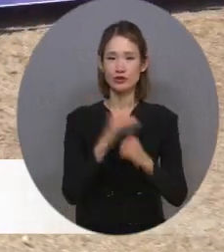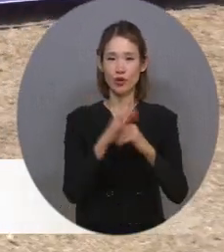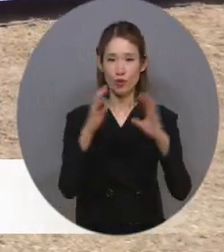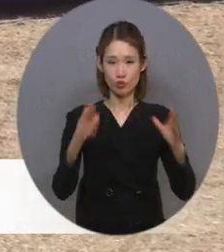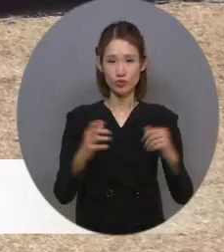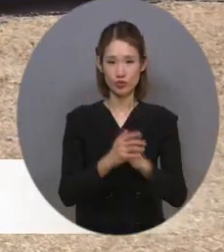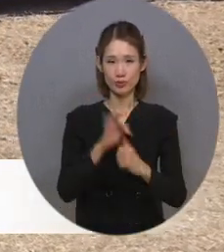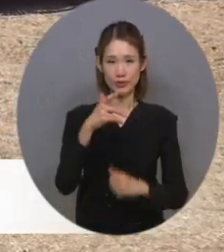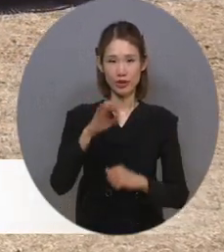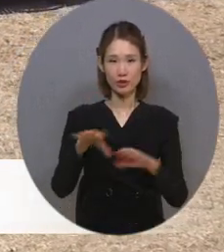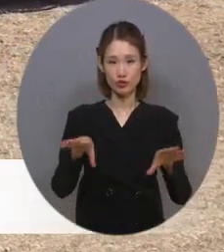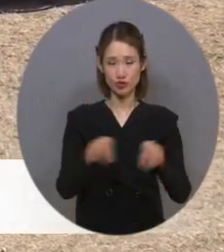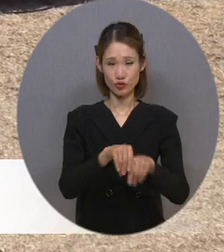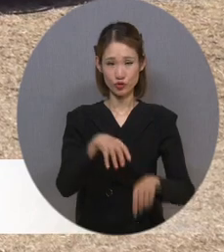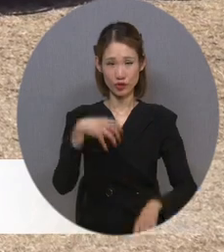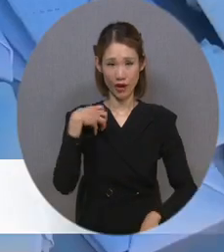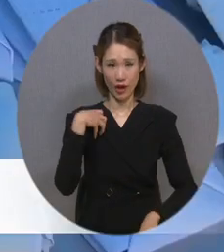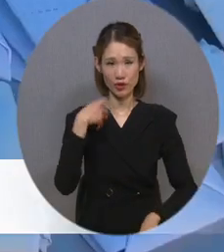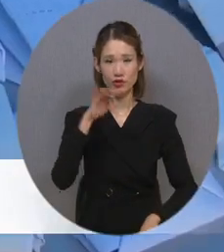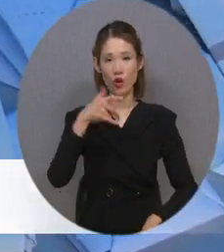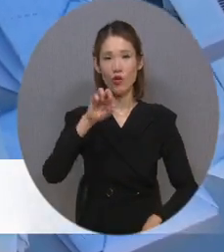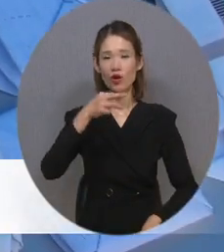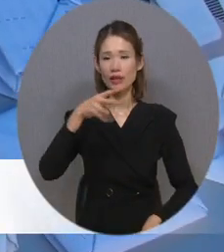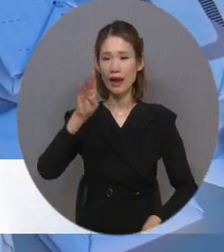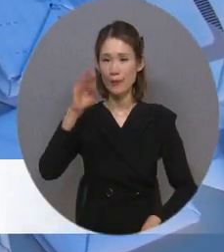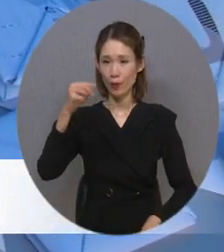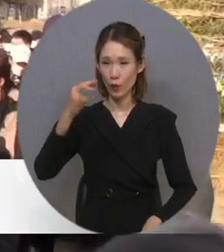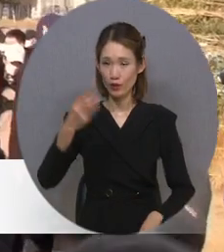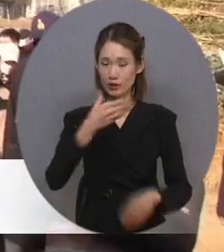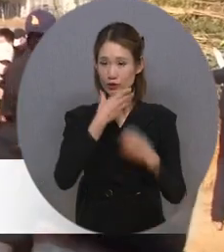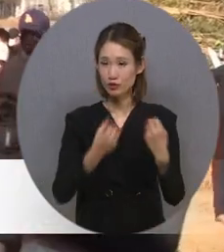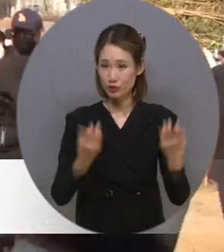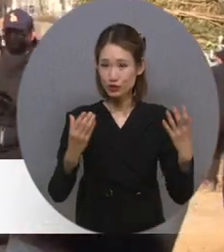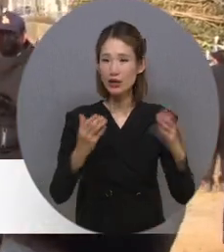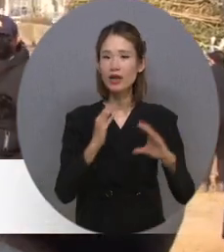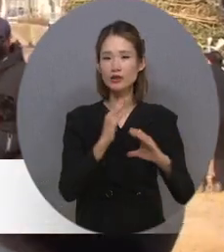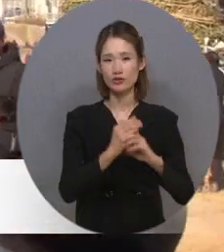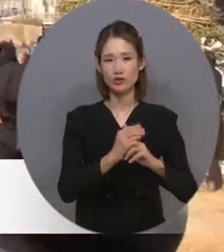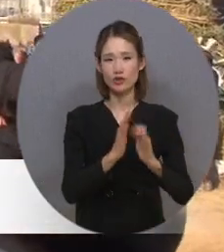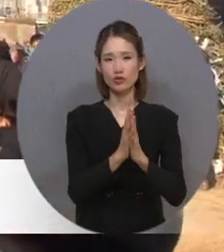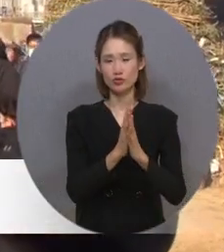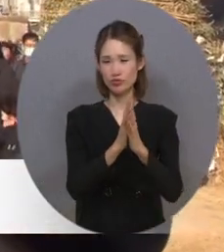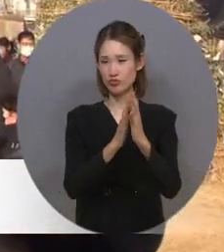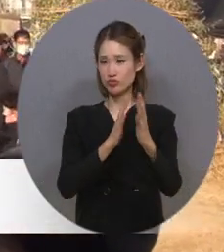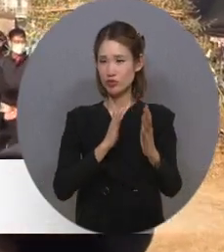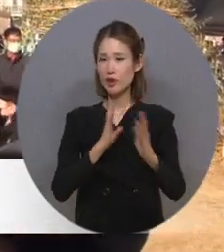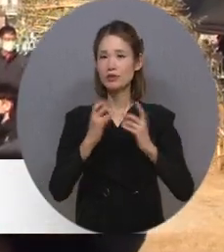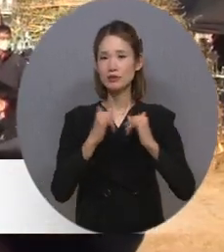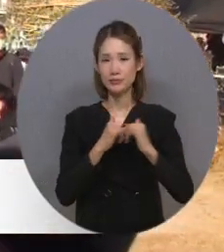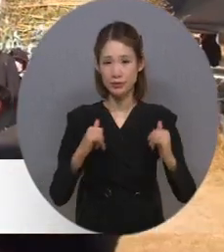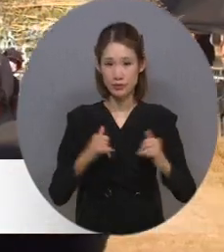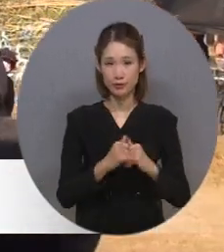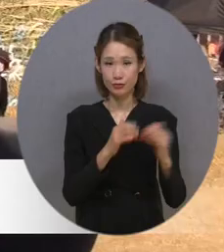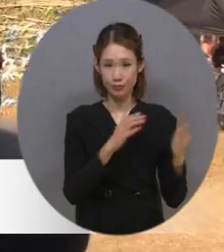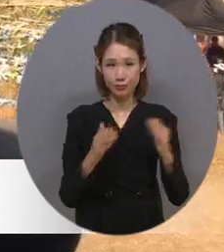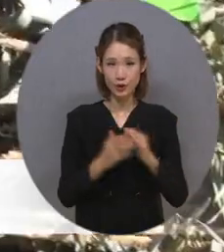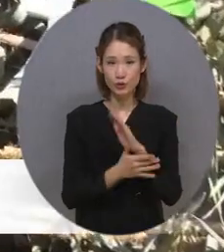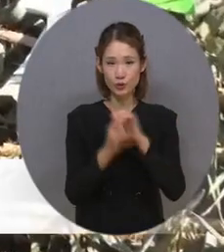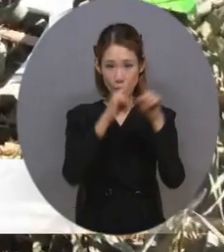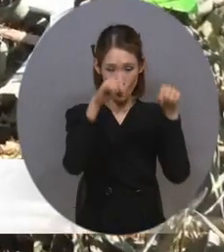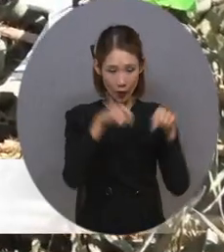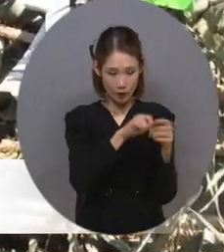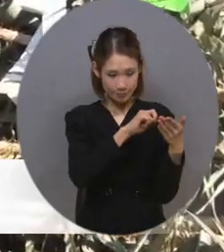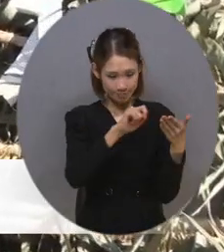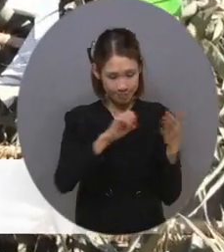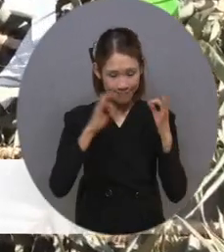민예총 주최로 정월 대부름 시민축제 준비가 한창입니다. 줄지어선 시민들은 준비된 소원지를